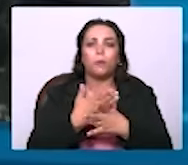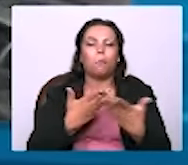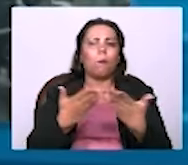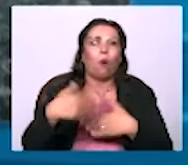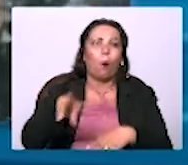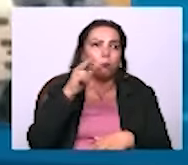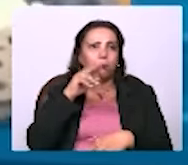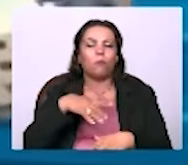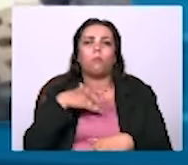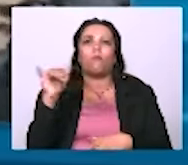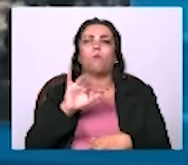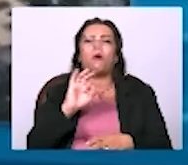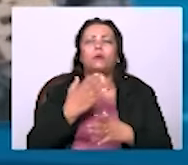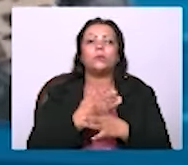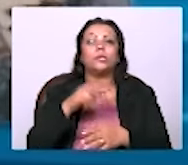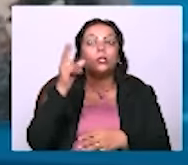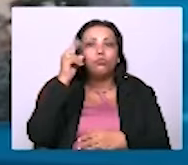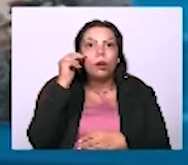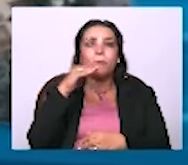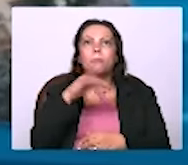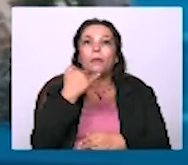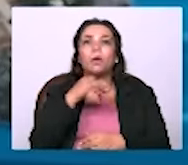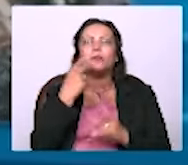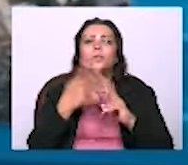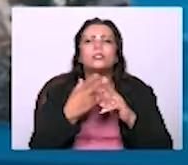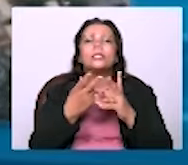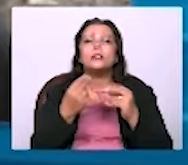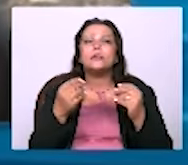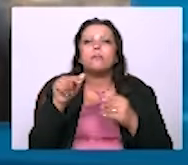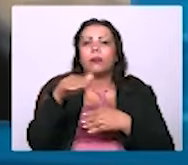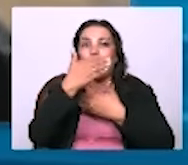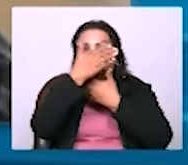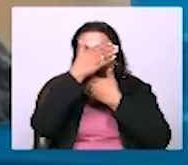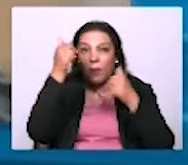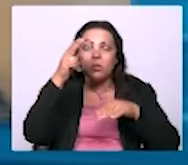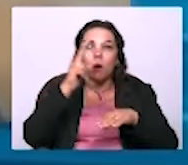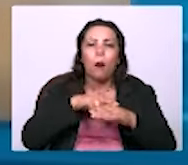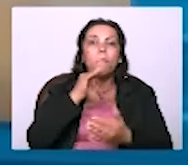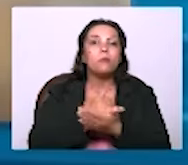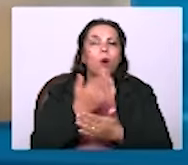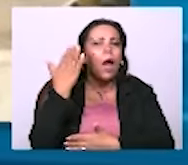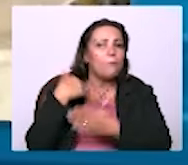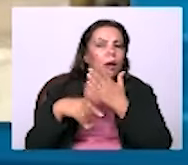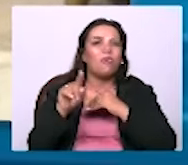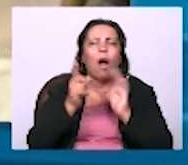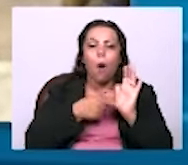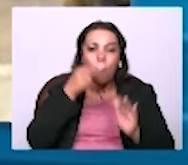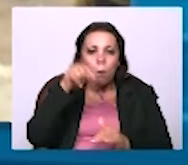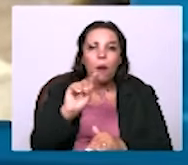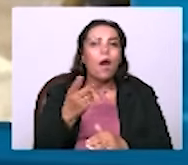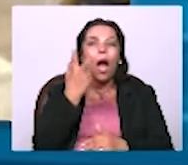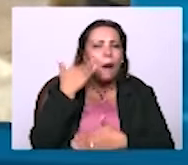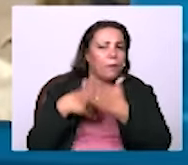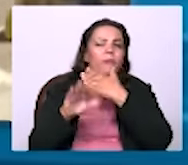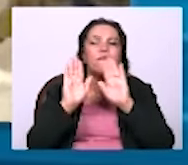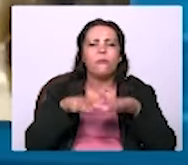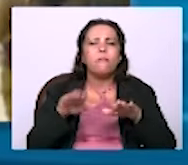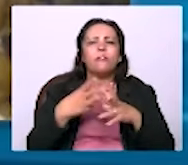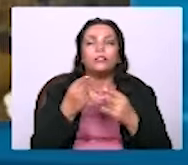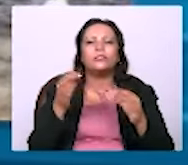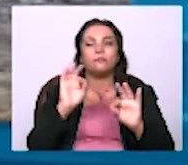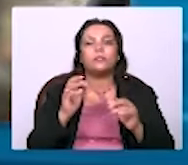جدا اسرائيل اغتالت ناس كتير جدا من حركه حماس وقيادات في مراحل سابقه يعني دي مش مش اول اغتيال ليها بالنسبه